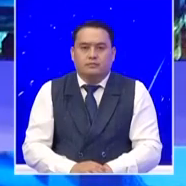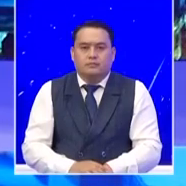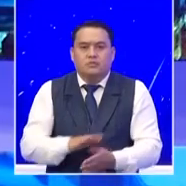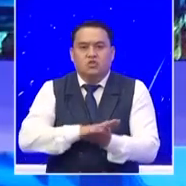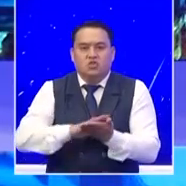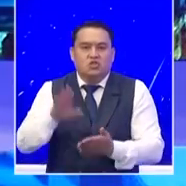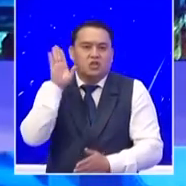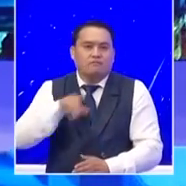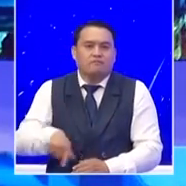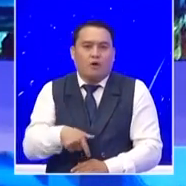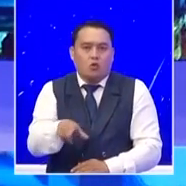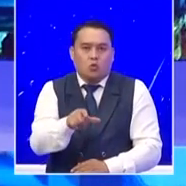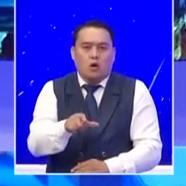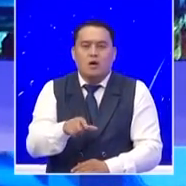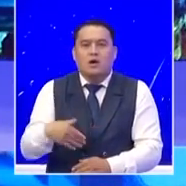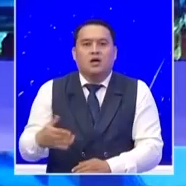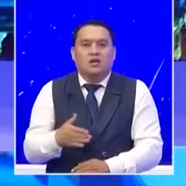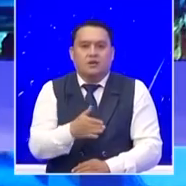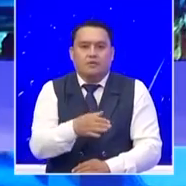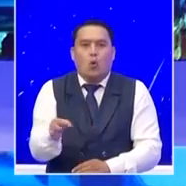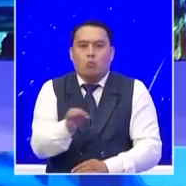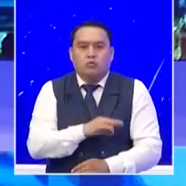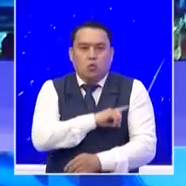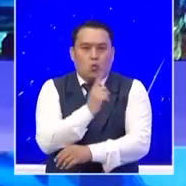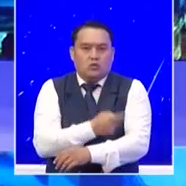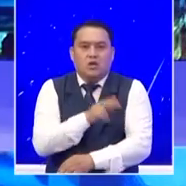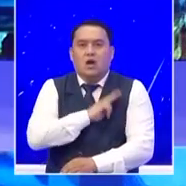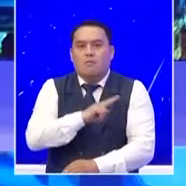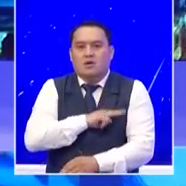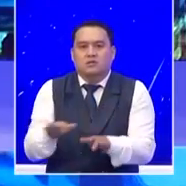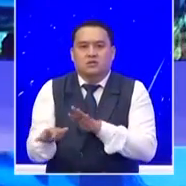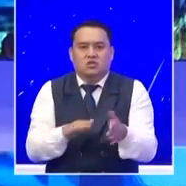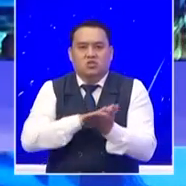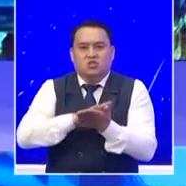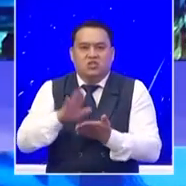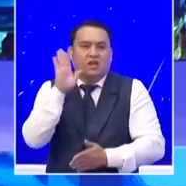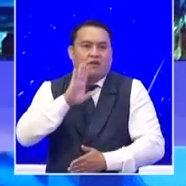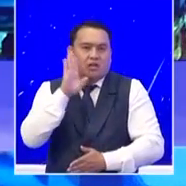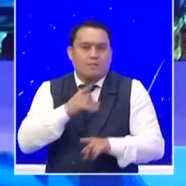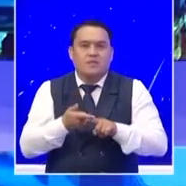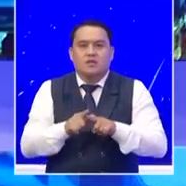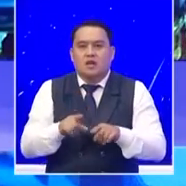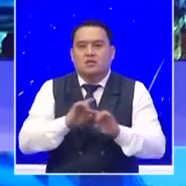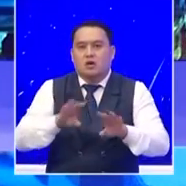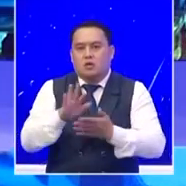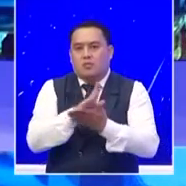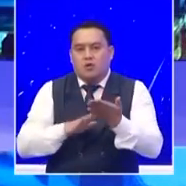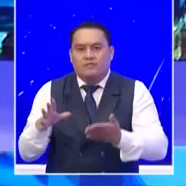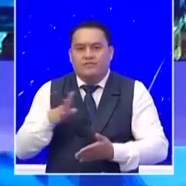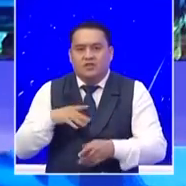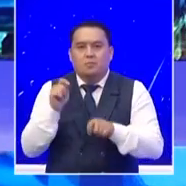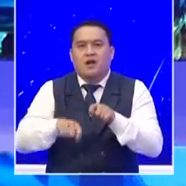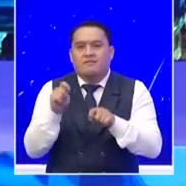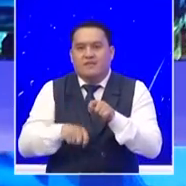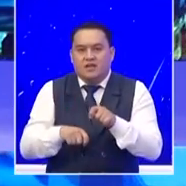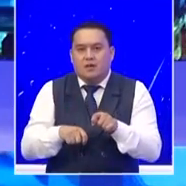Чистые пруды. На период нереста рыбы в области усилена работа в рамках акции «Чистые водоемы». Наш корреспондент Назгуль Бошан